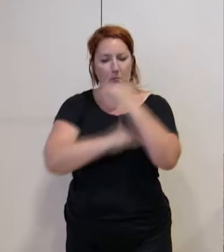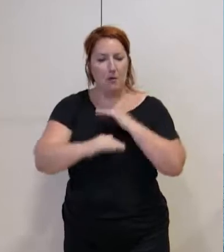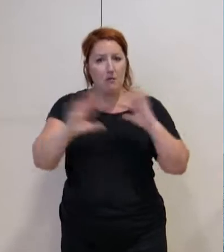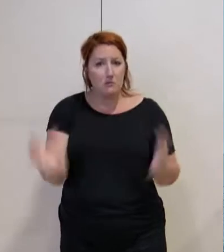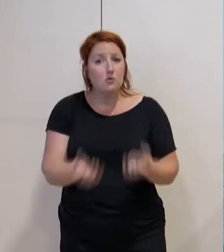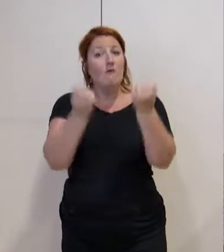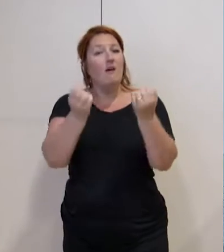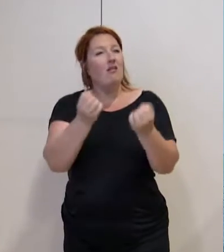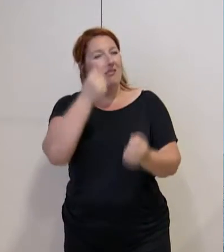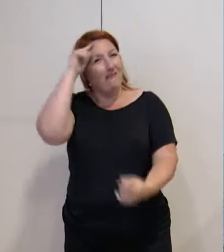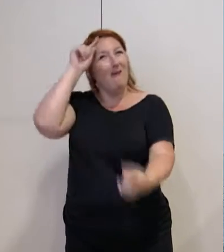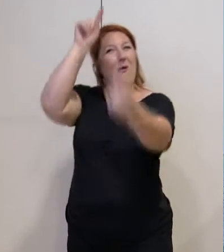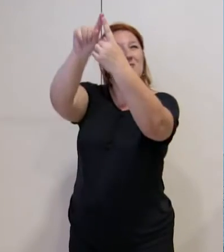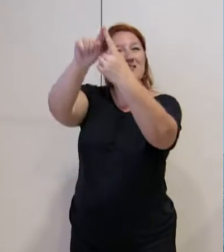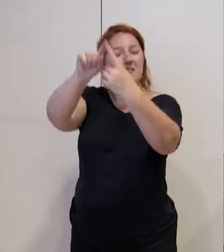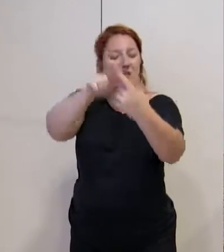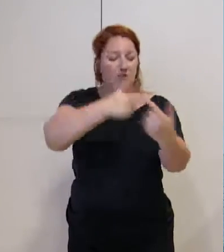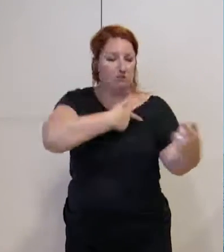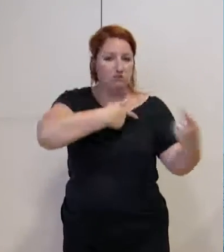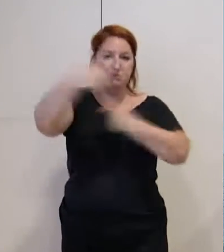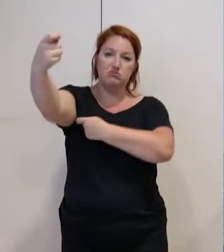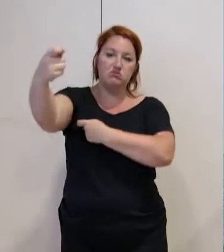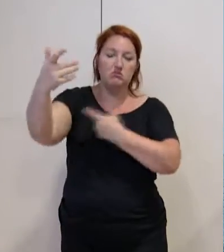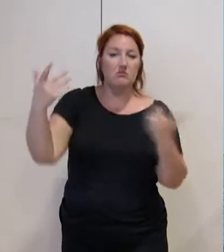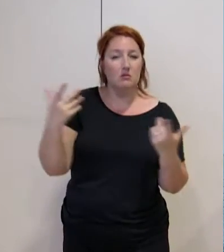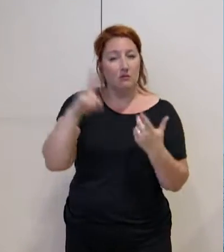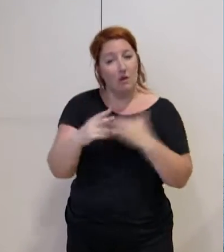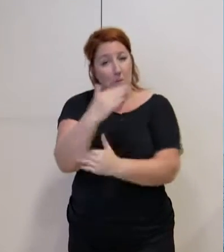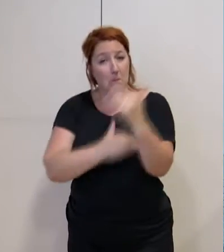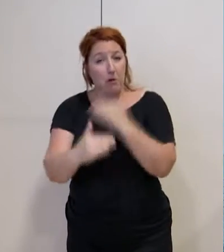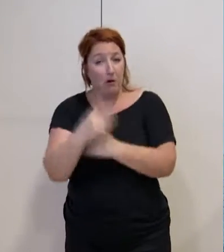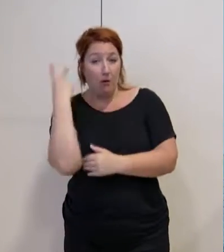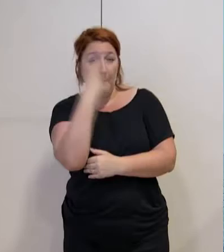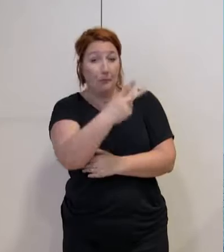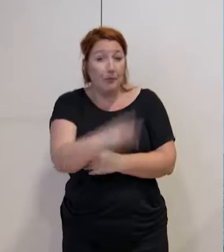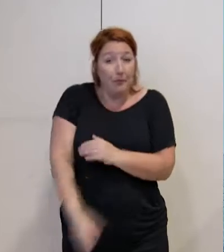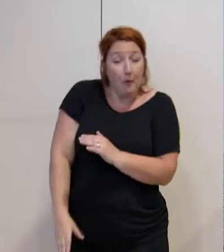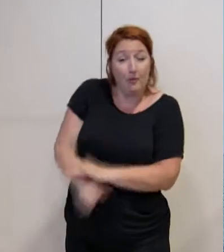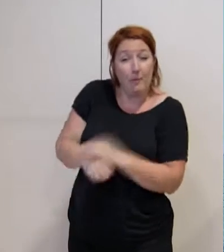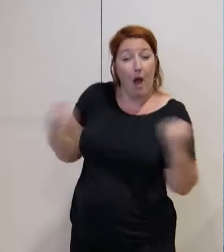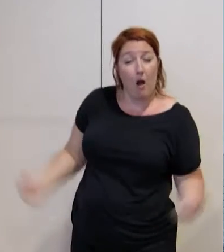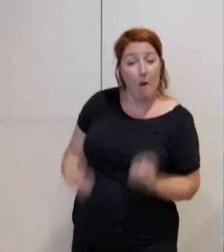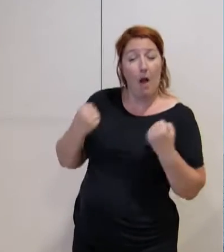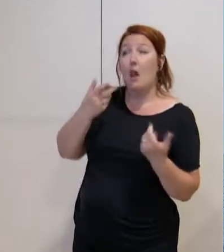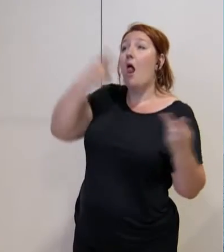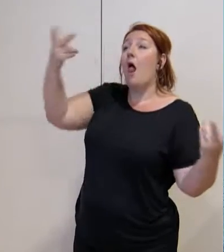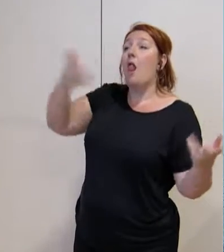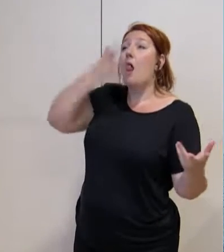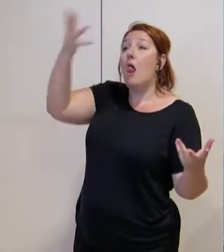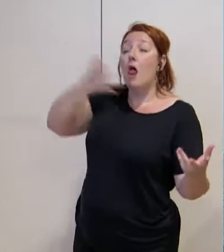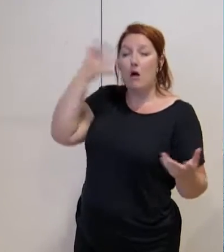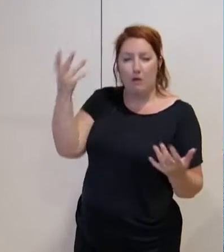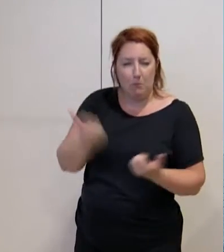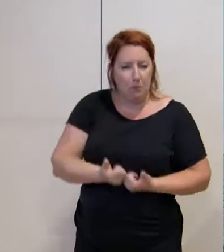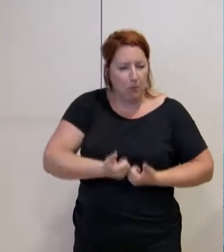enjeux qu'il prétend affronter et défendre. Parce que ce plan est l'inverse de votre programme, de vos engagements et de vos discours, passés et